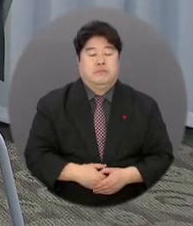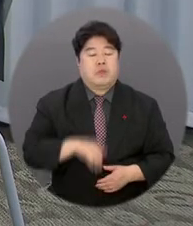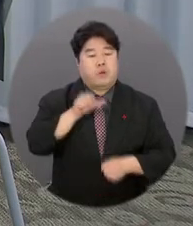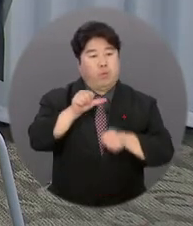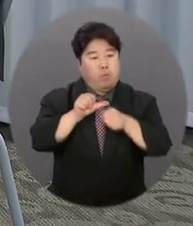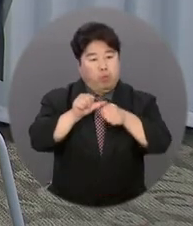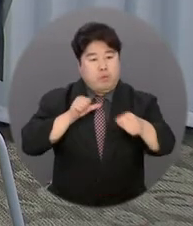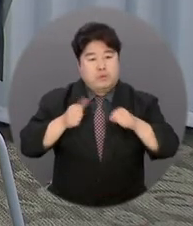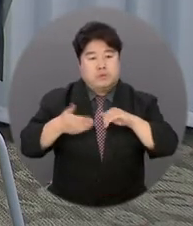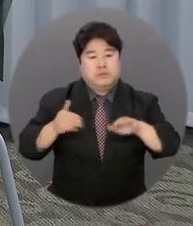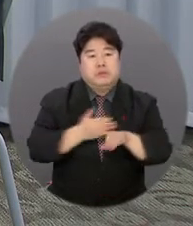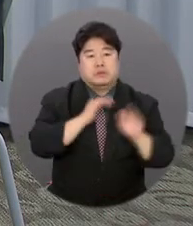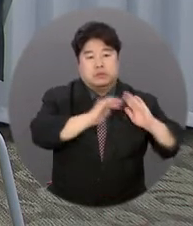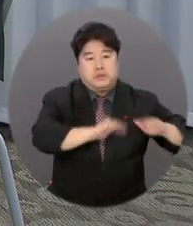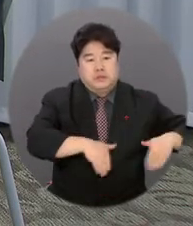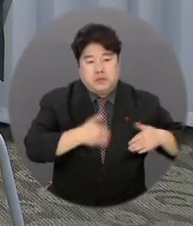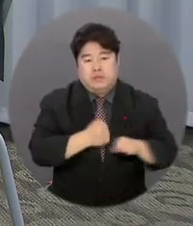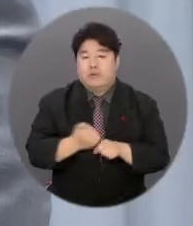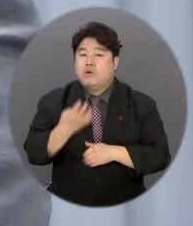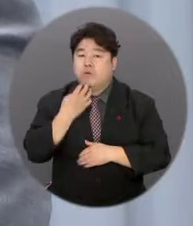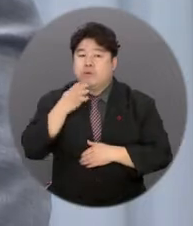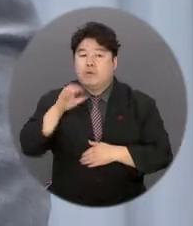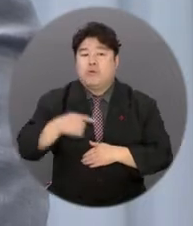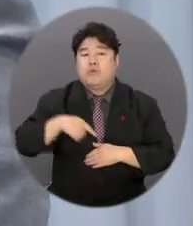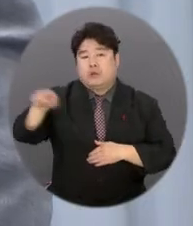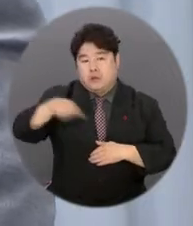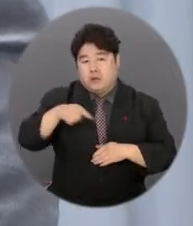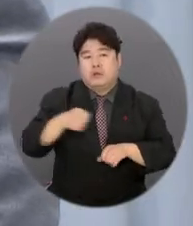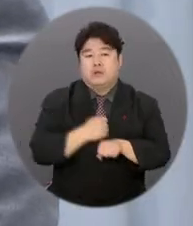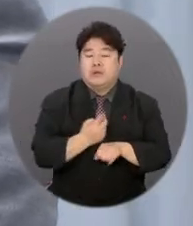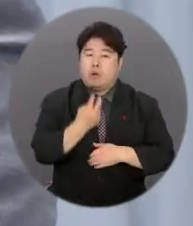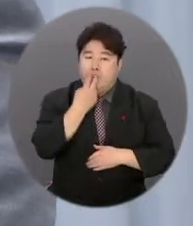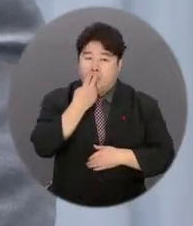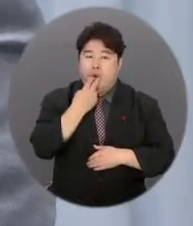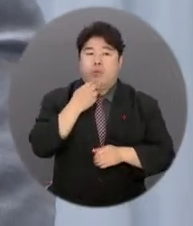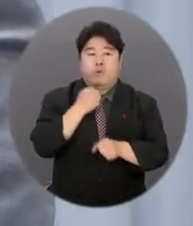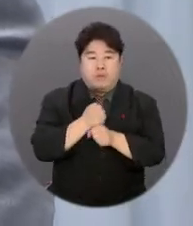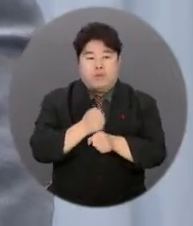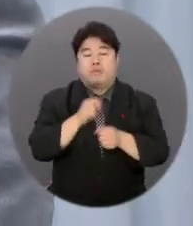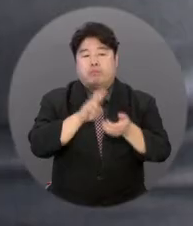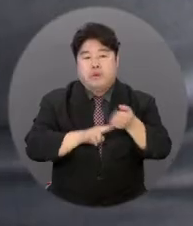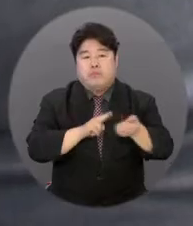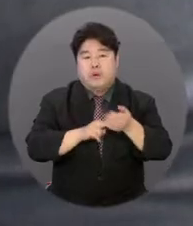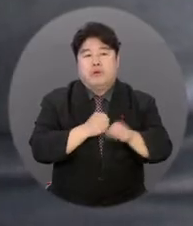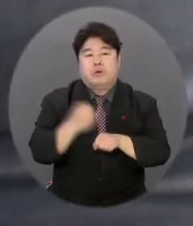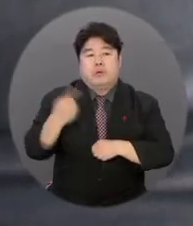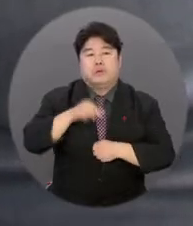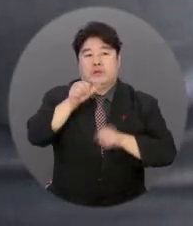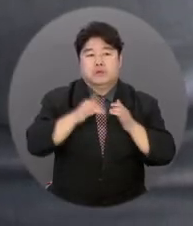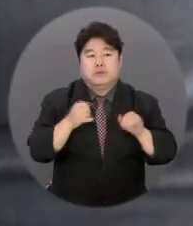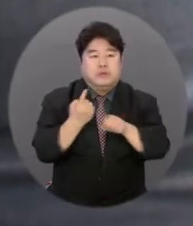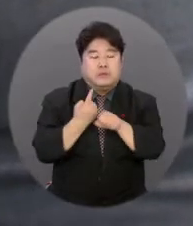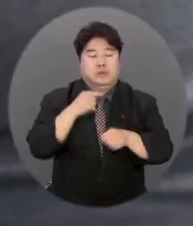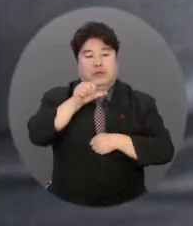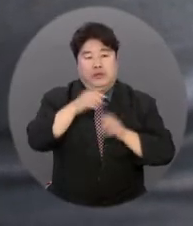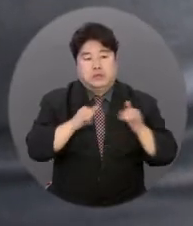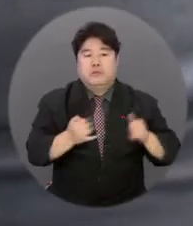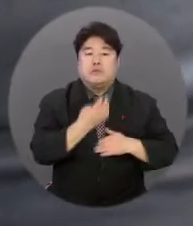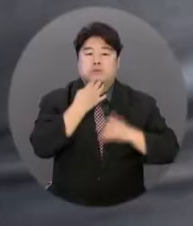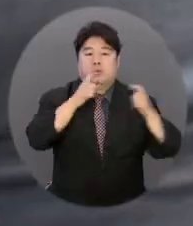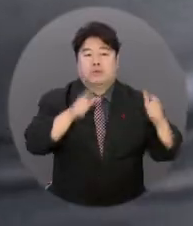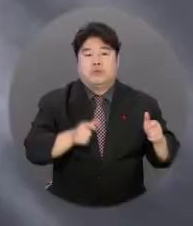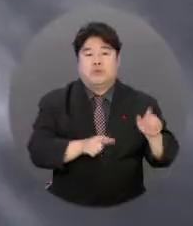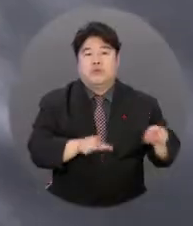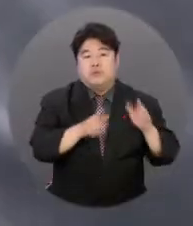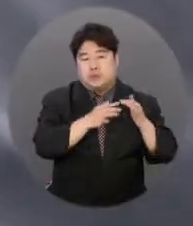5년 전부터 전남 지역과 수도권 회로가 며 보험을 설계하고 판매 해온 ac 지난해 이씨는 수도권 주민에게